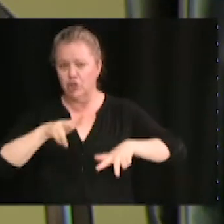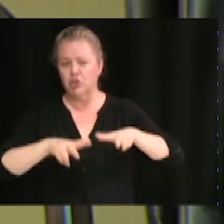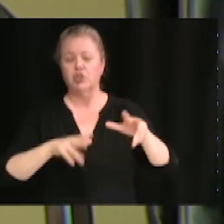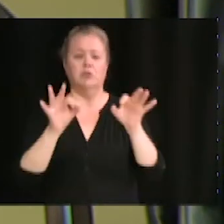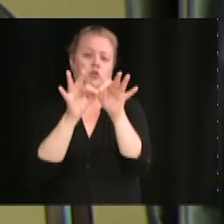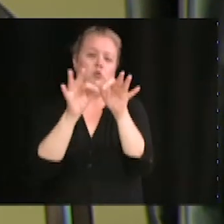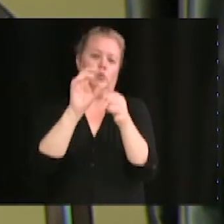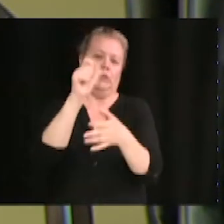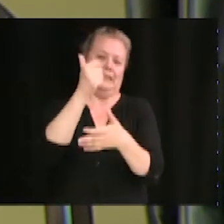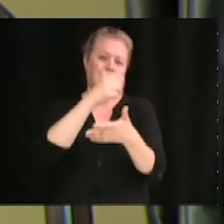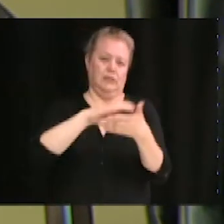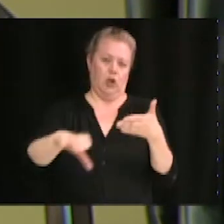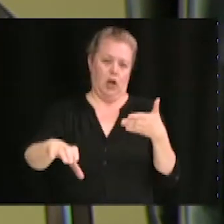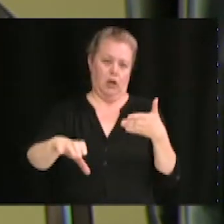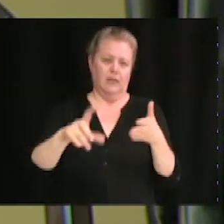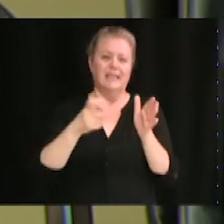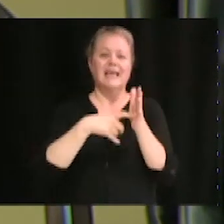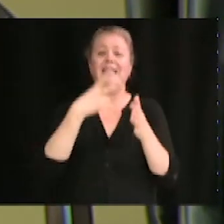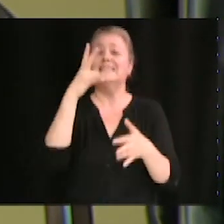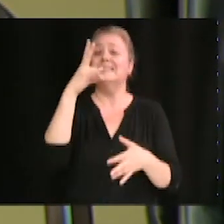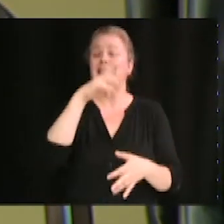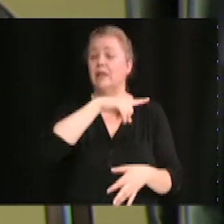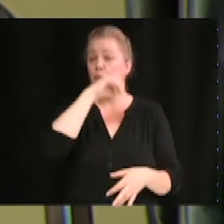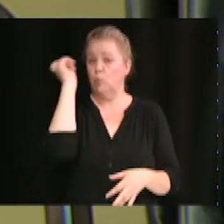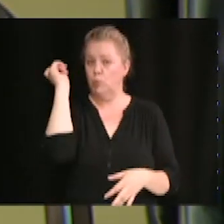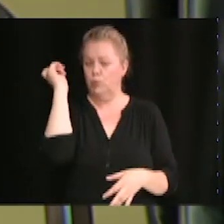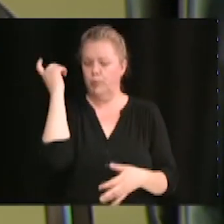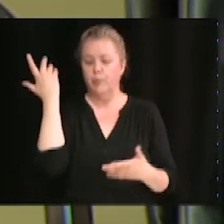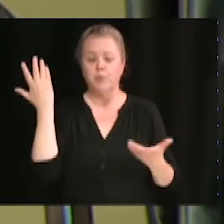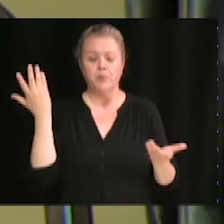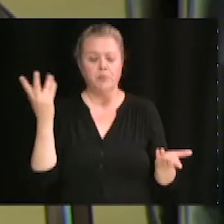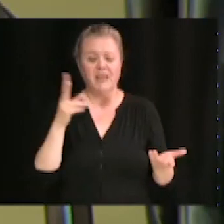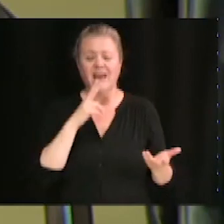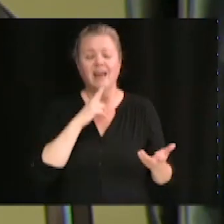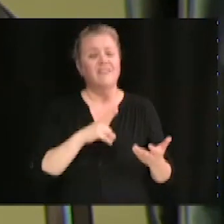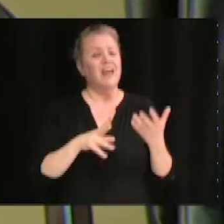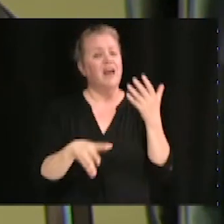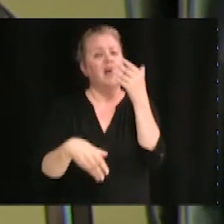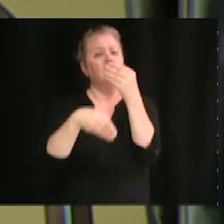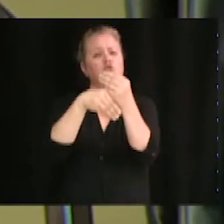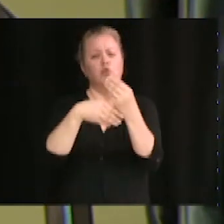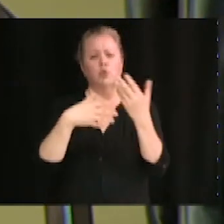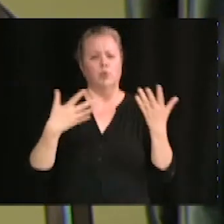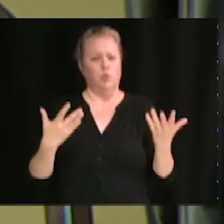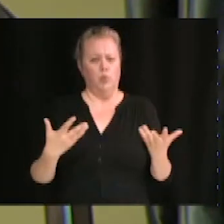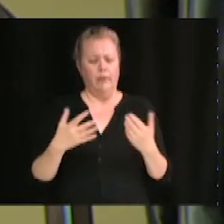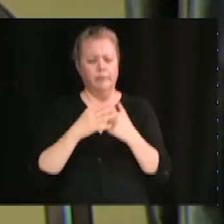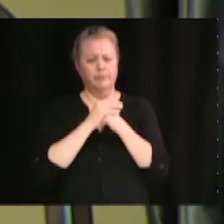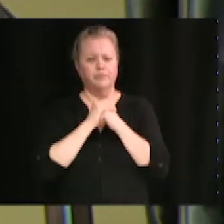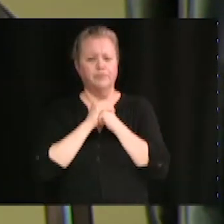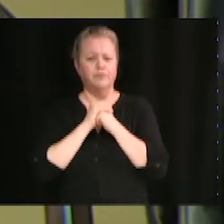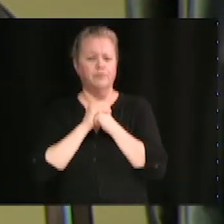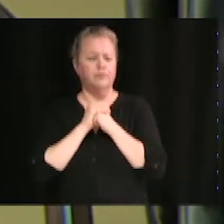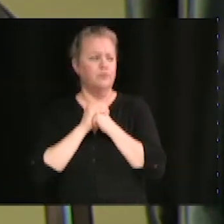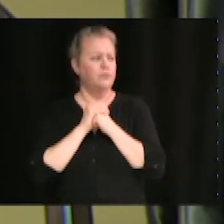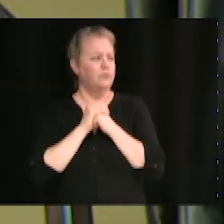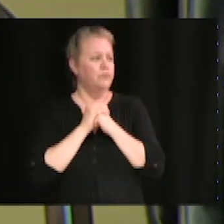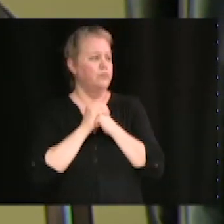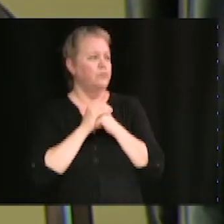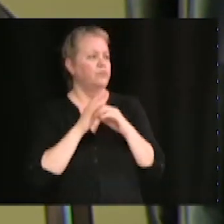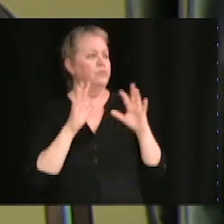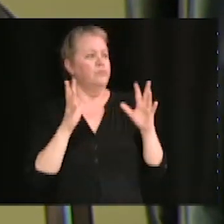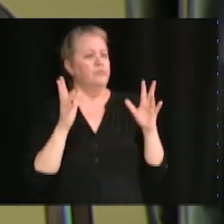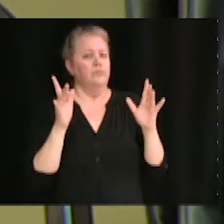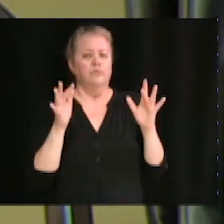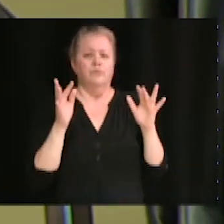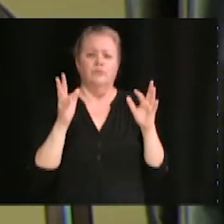C'est le 17 août. Ce qu'on a ajouté, en fait, dans l'exercice, c'est qu'on a mis ça un